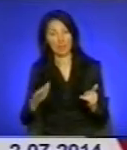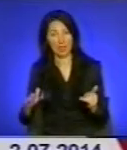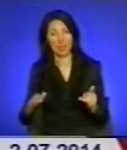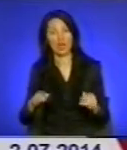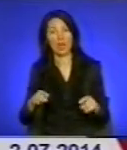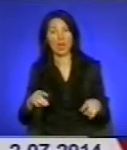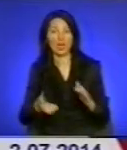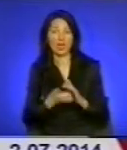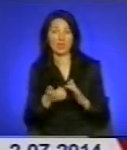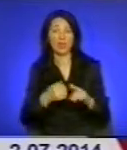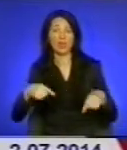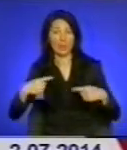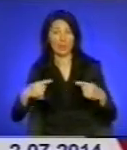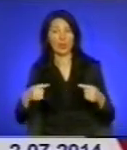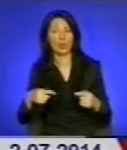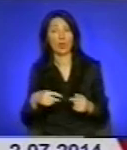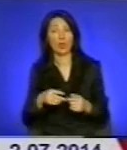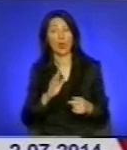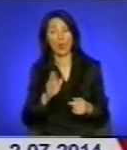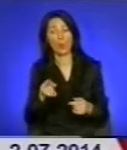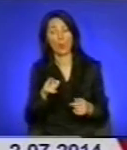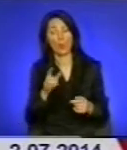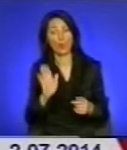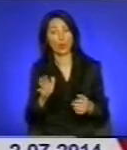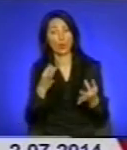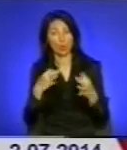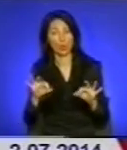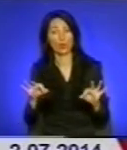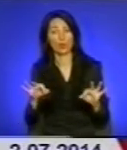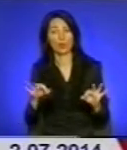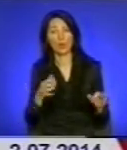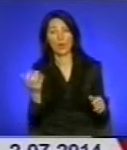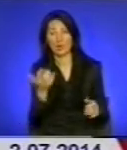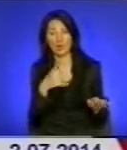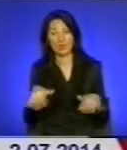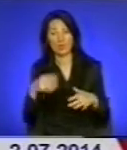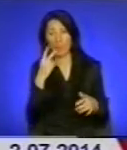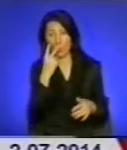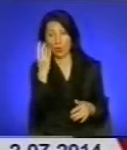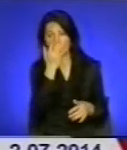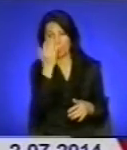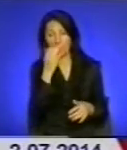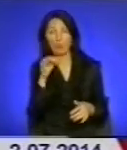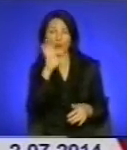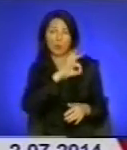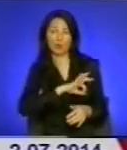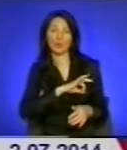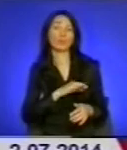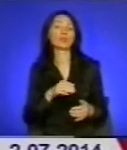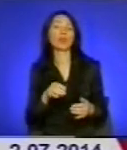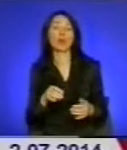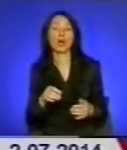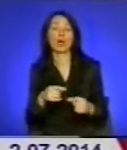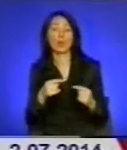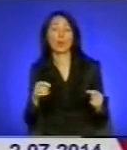вадами опорно-рухового апарату і було дозволено слабозорим користуватися відповідними приладами лінзами